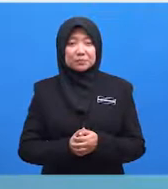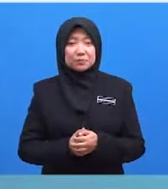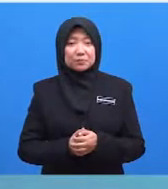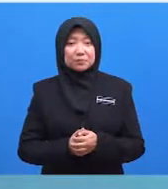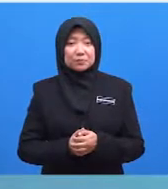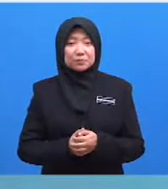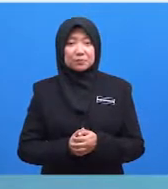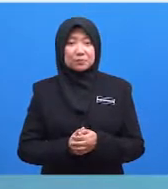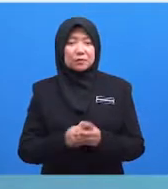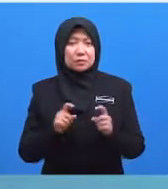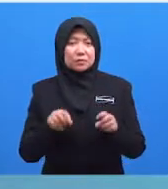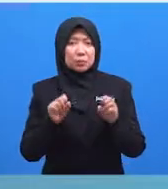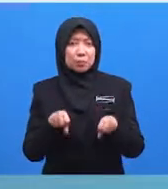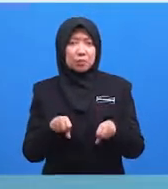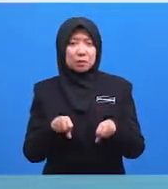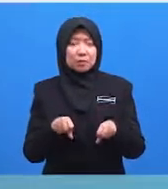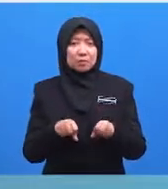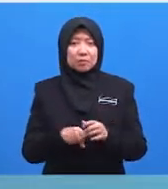murid-murid mesti boleh